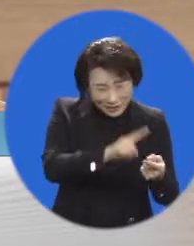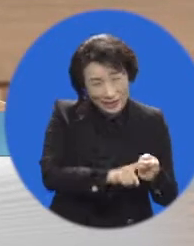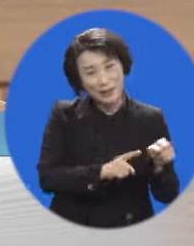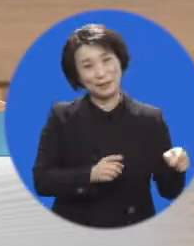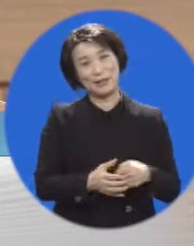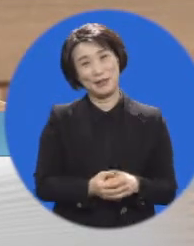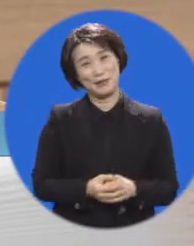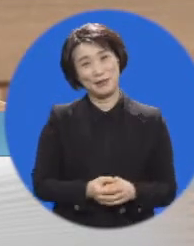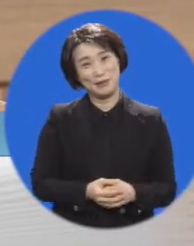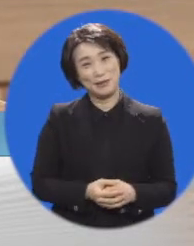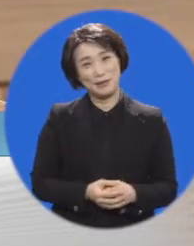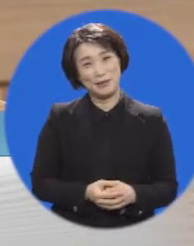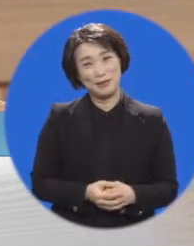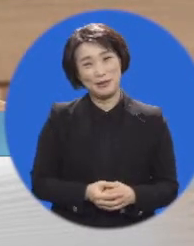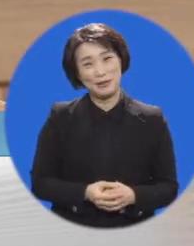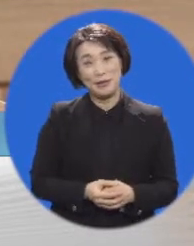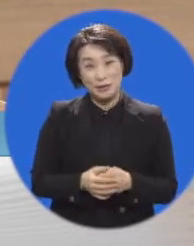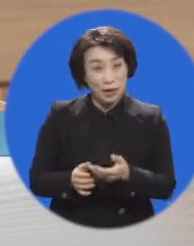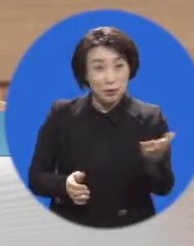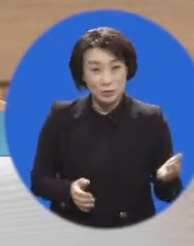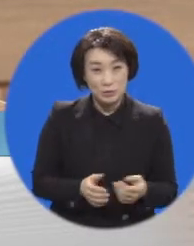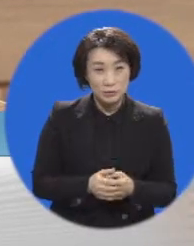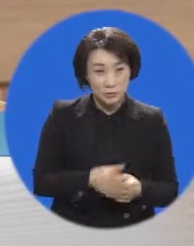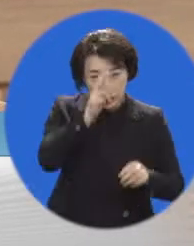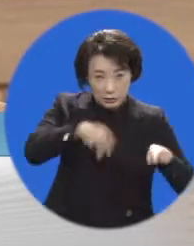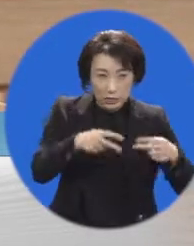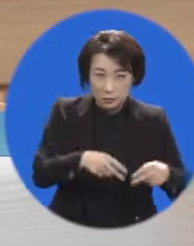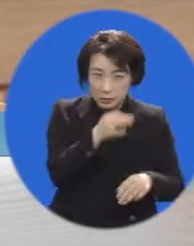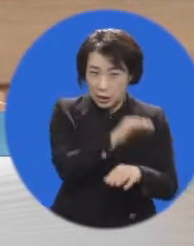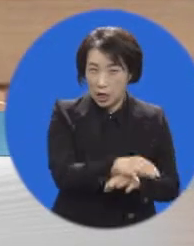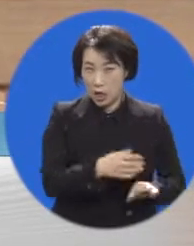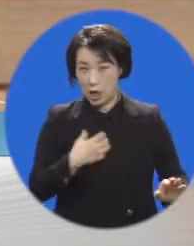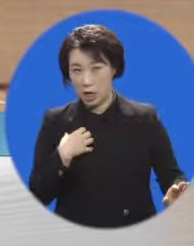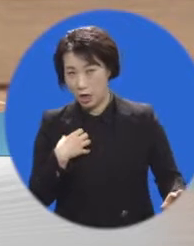마땅하다. 근데 남의난 걸도 못 사?